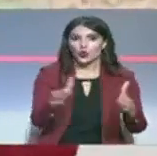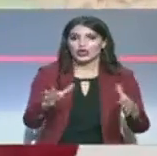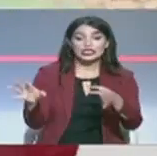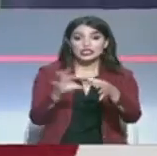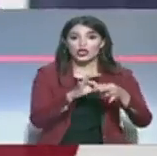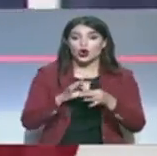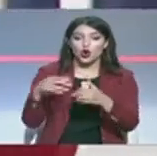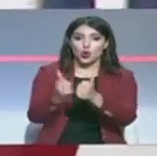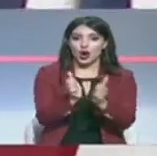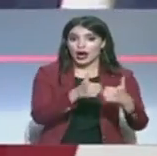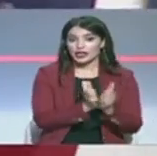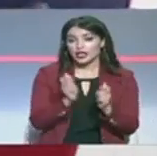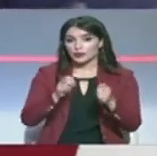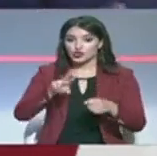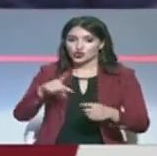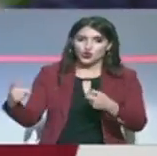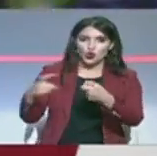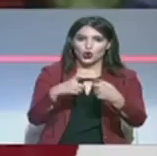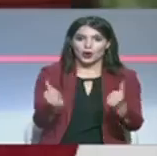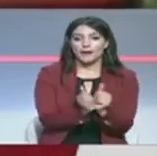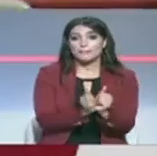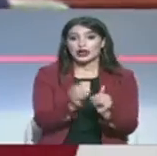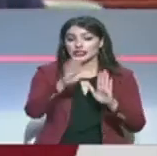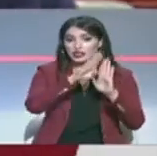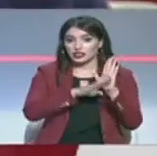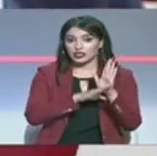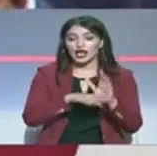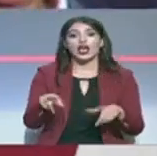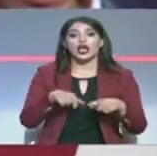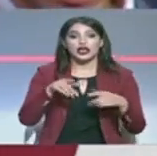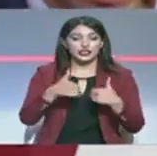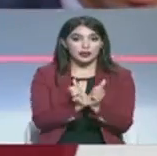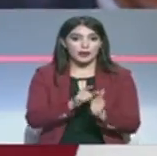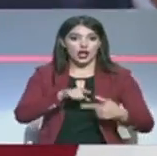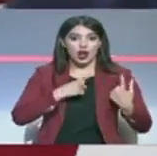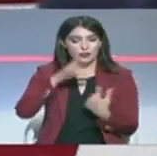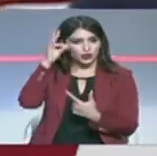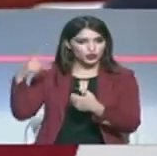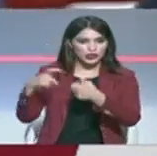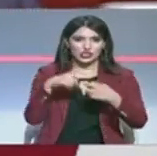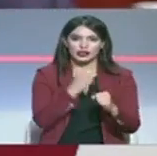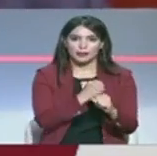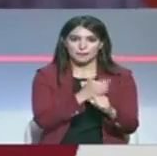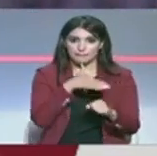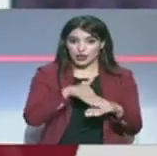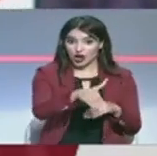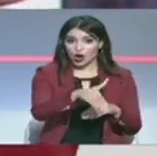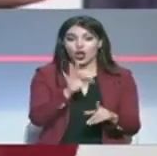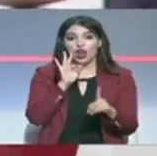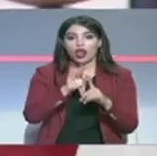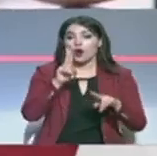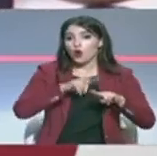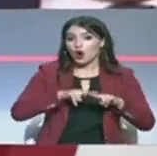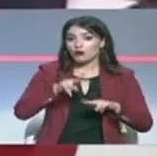وتشريك أحزاب سياسية أخرى وعلى رأس القائمة حزب قلب تونس، والغاية حسب الحركة هو القيام